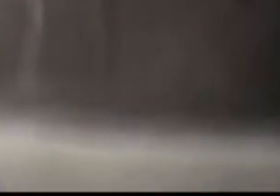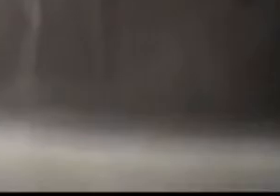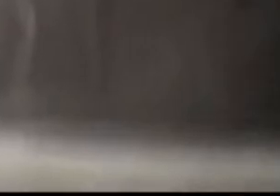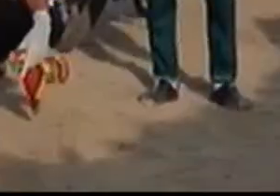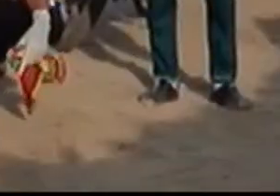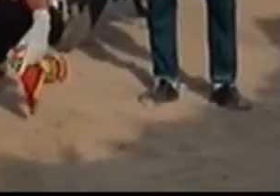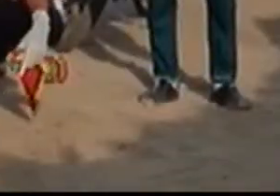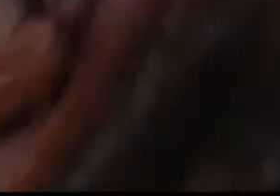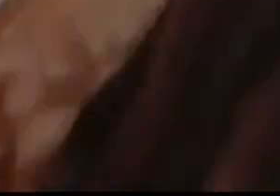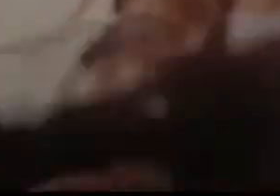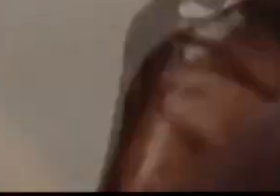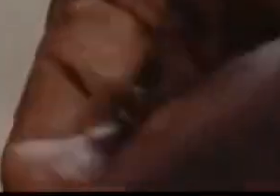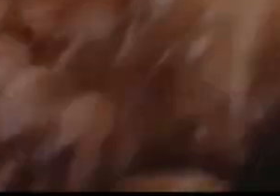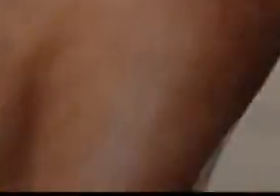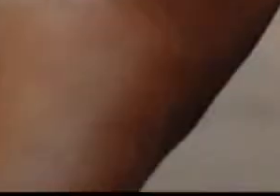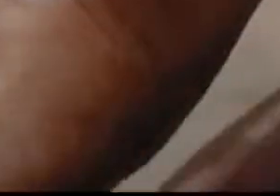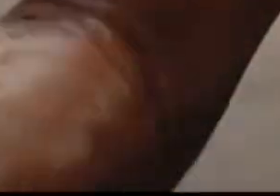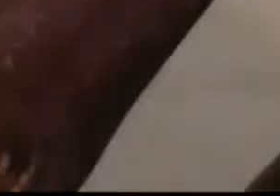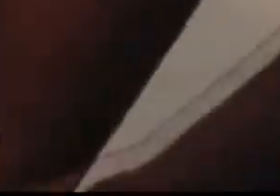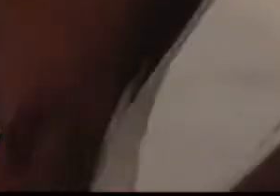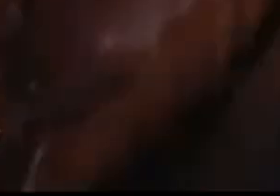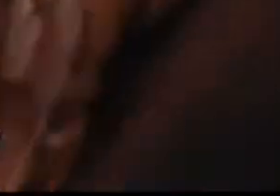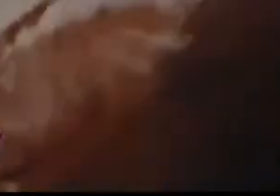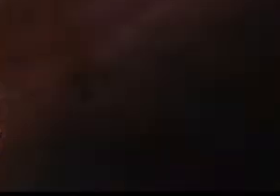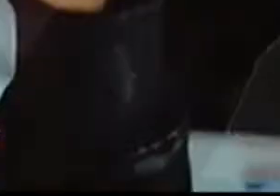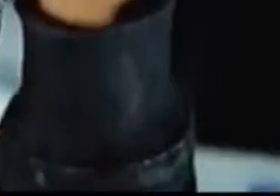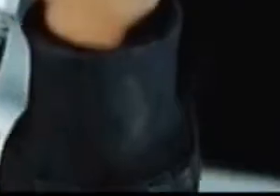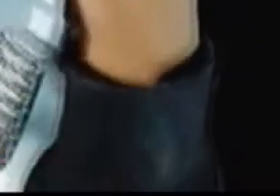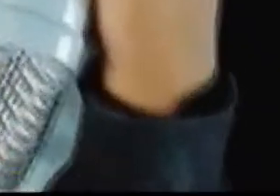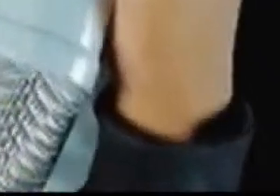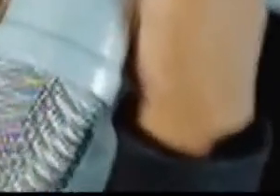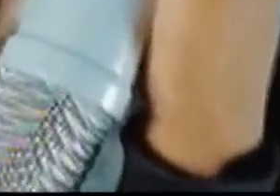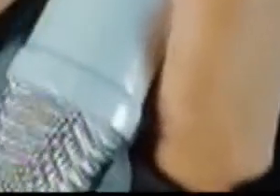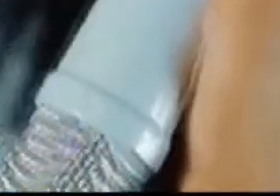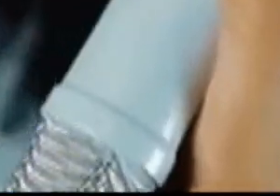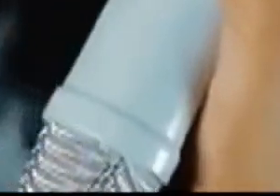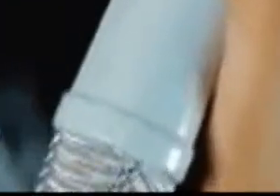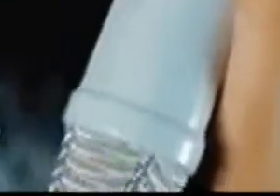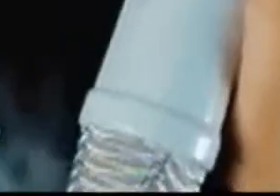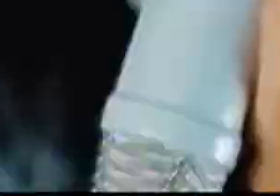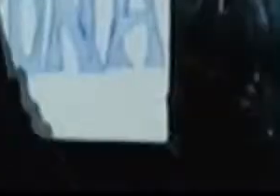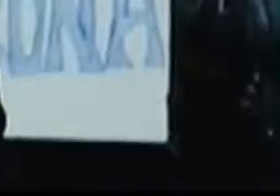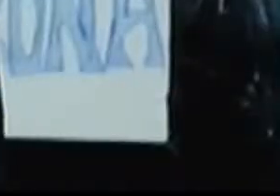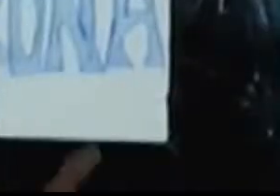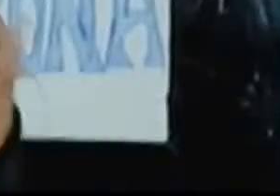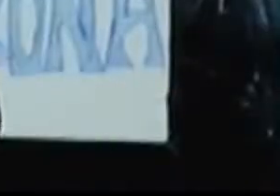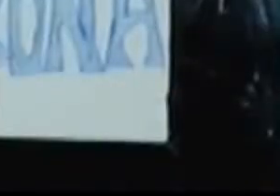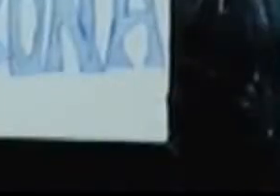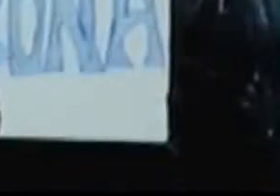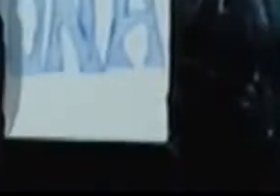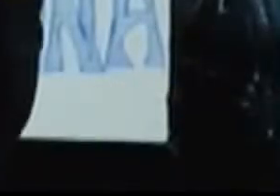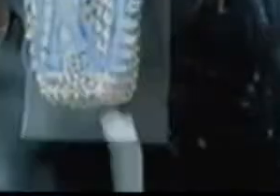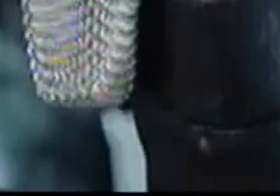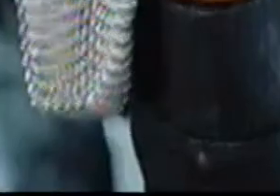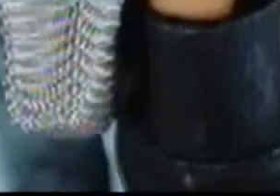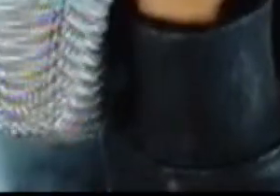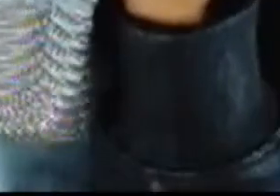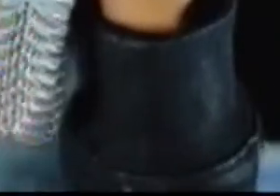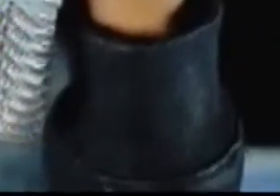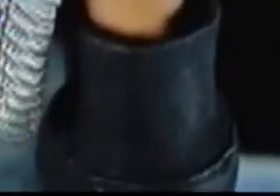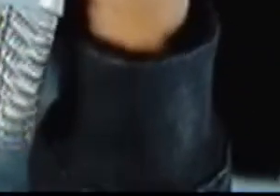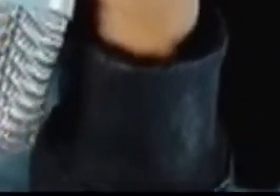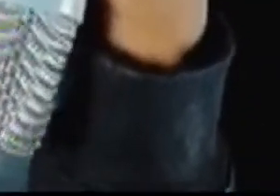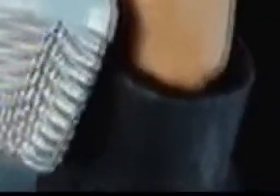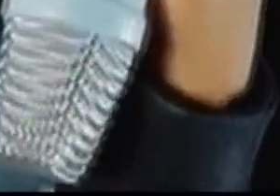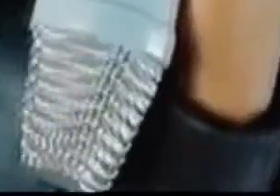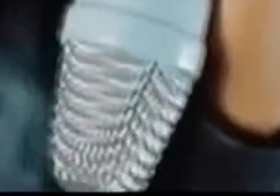Nawa mikono na sabuni yako. Usije kugusana na mwenzako. Usipuuze, linda afya yako.